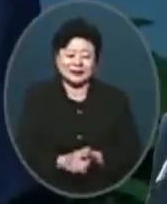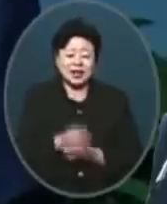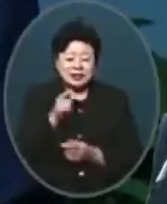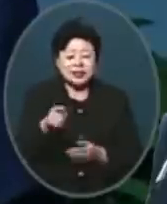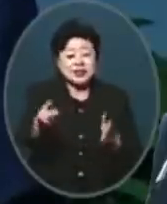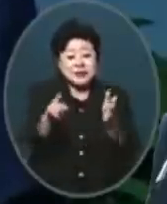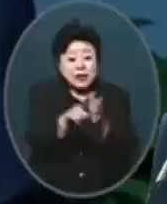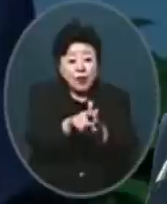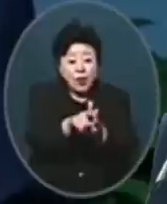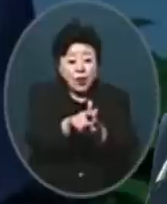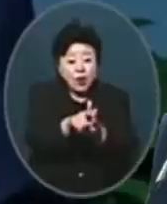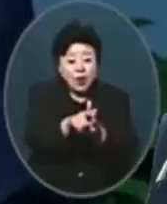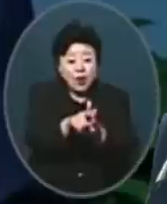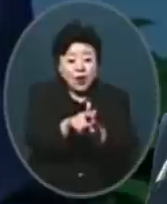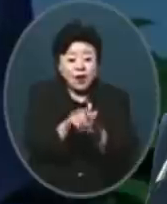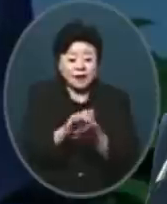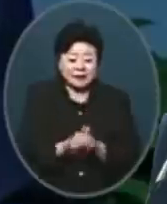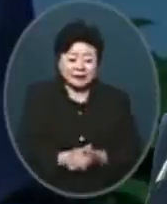그것을 믿고